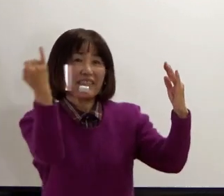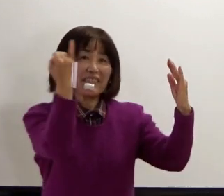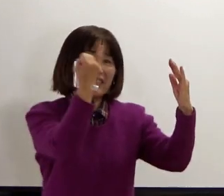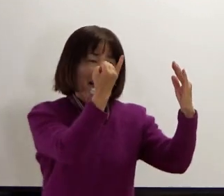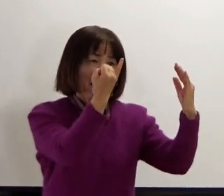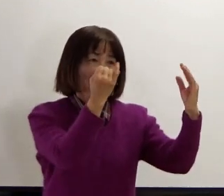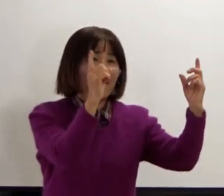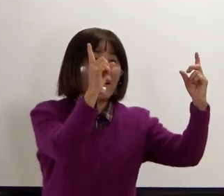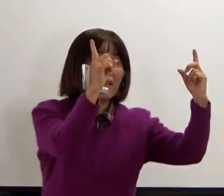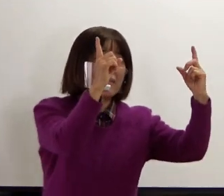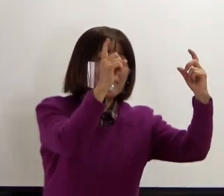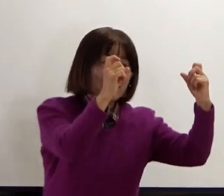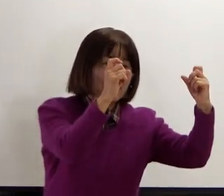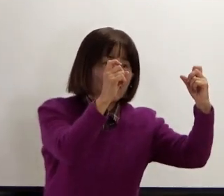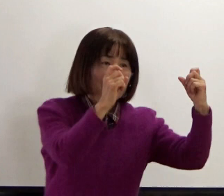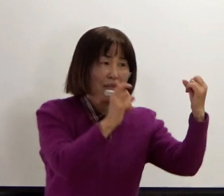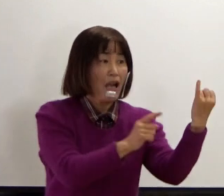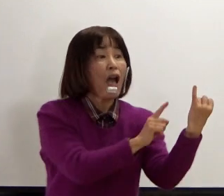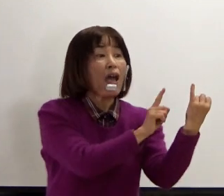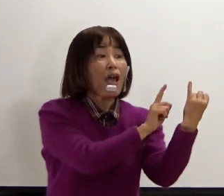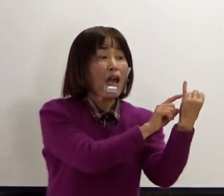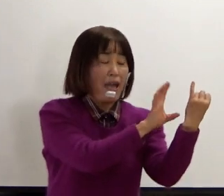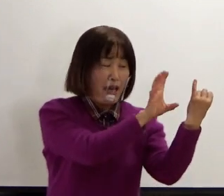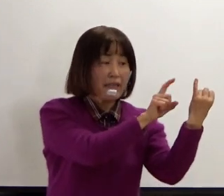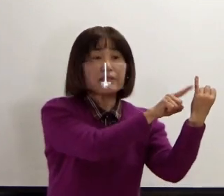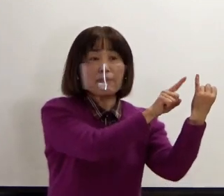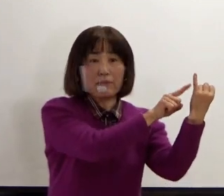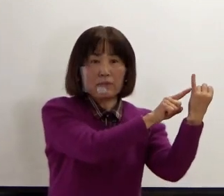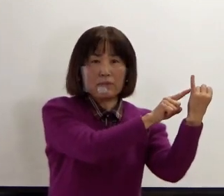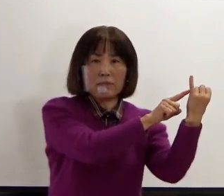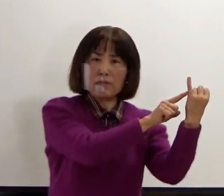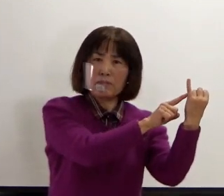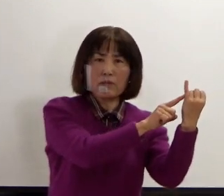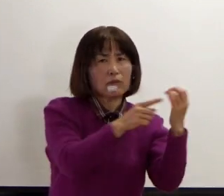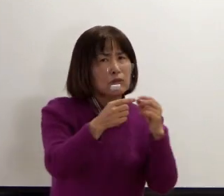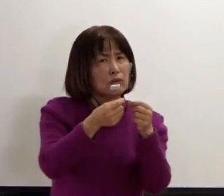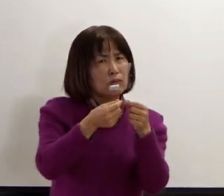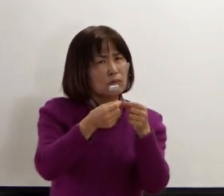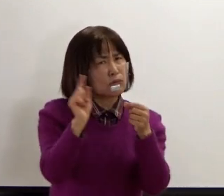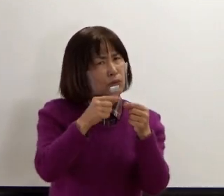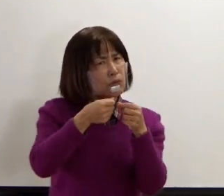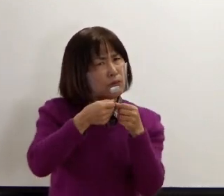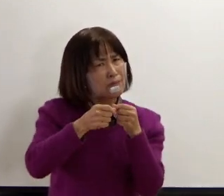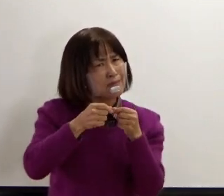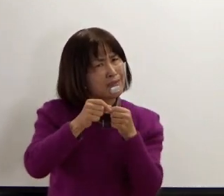エリサベトも驚いたと思いますね。どういう親戚関係は分かりませんけれども、